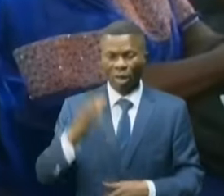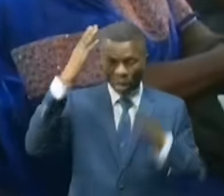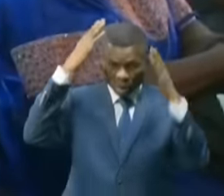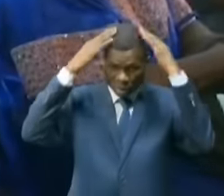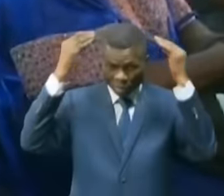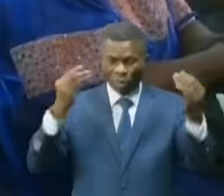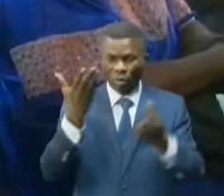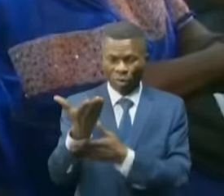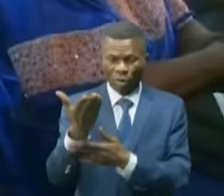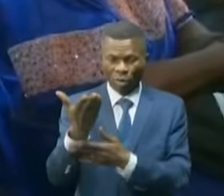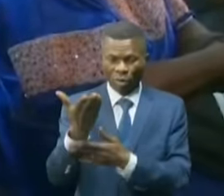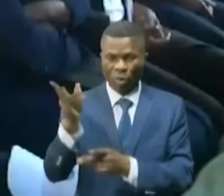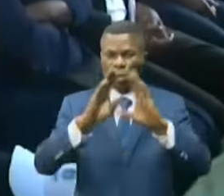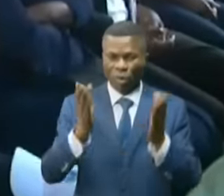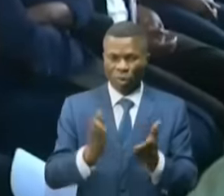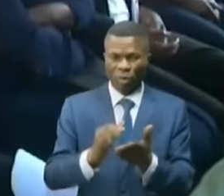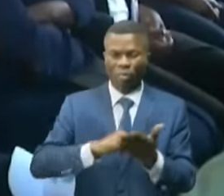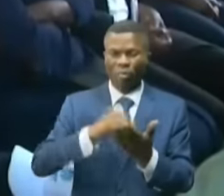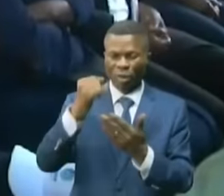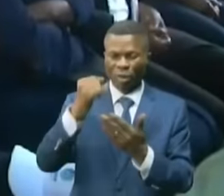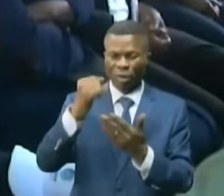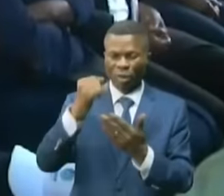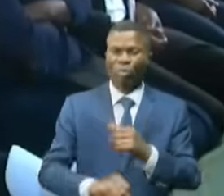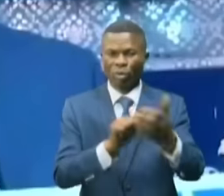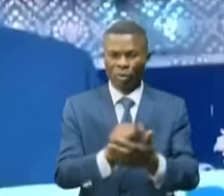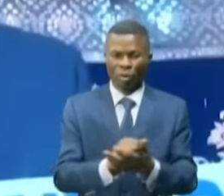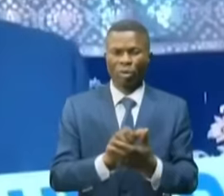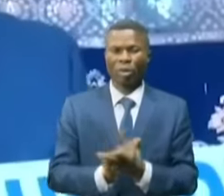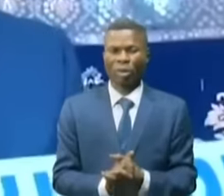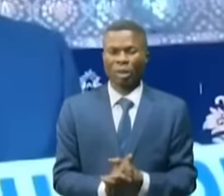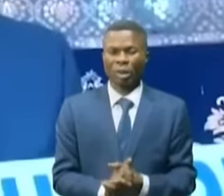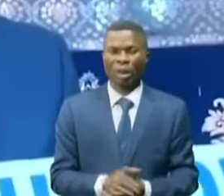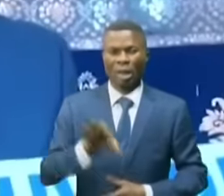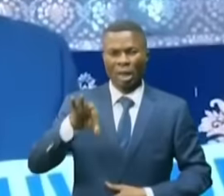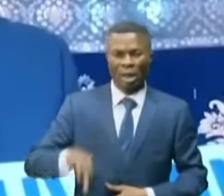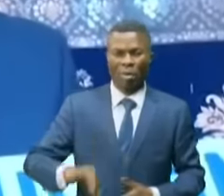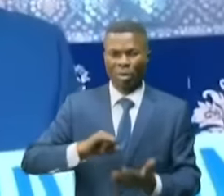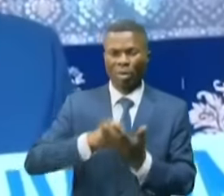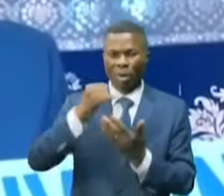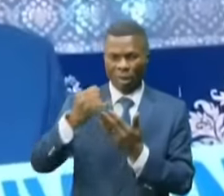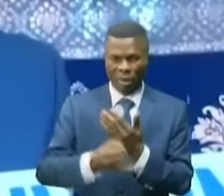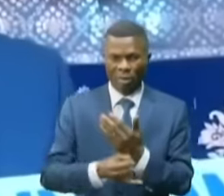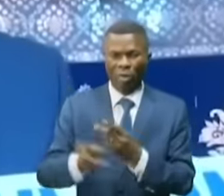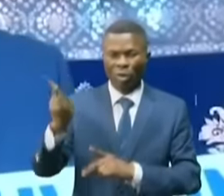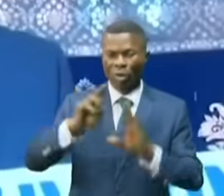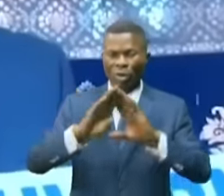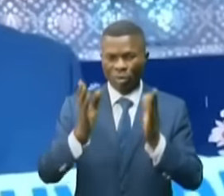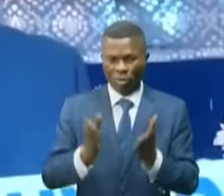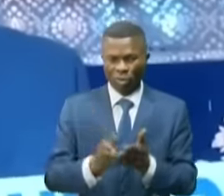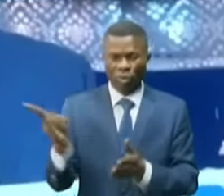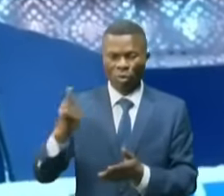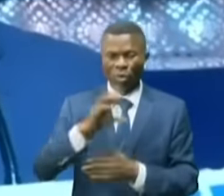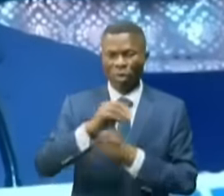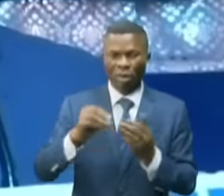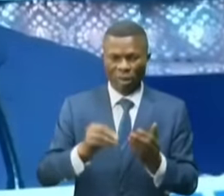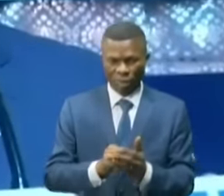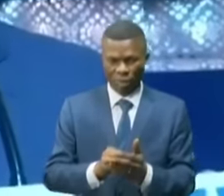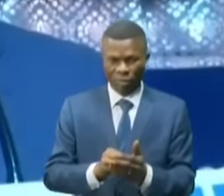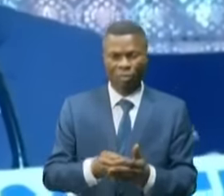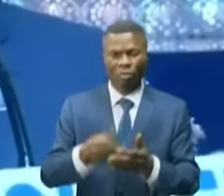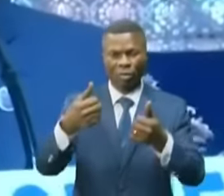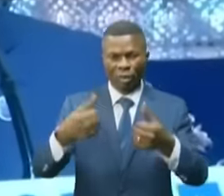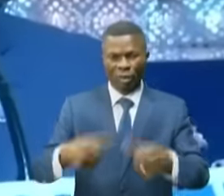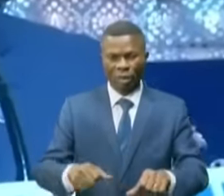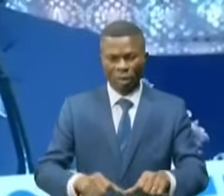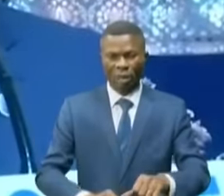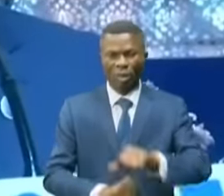en appelle à l'appropriation du programme PASEIA. Le bien-être de la population du Kasaï central est et restera le